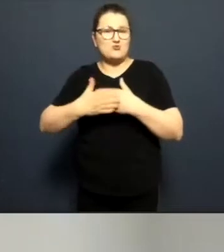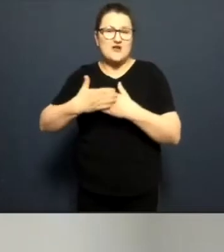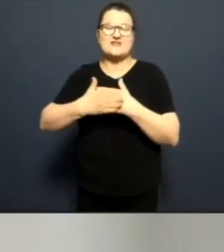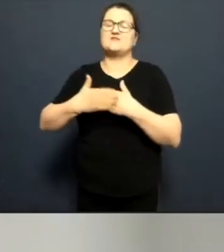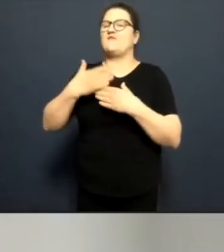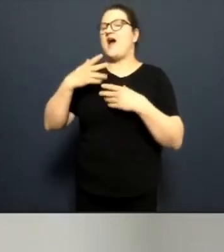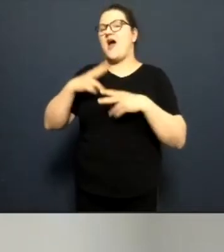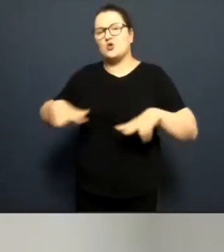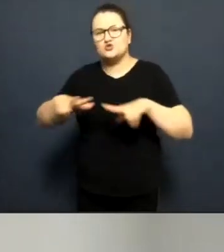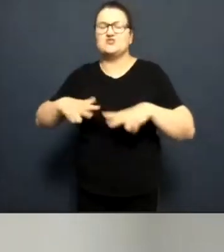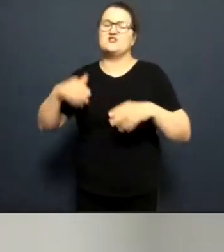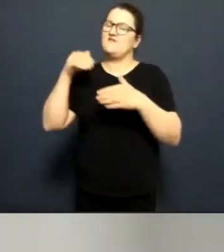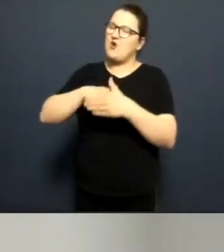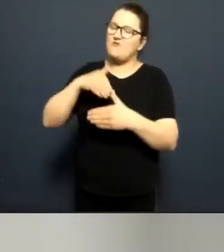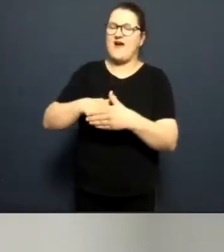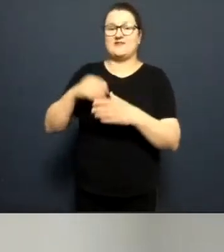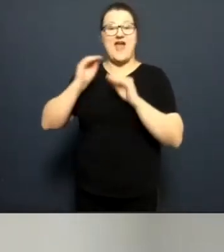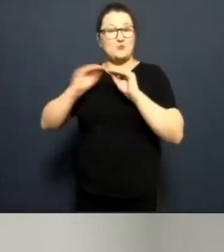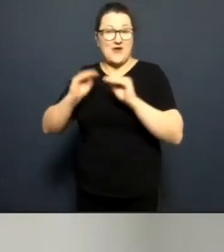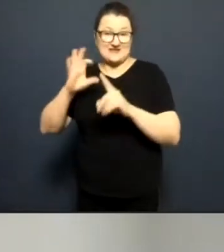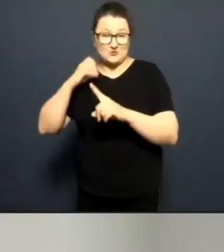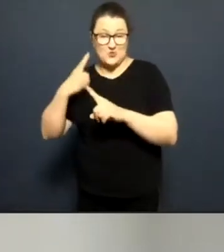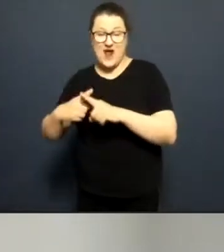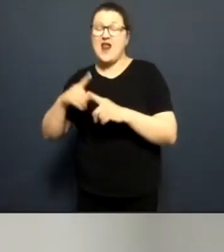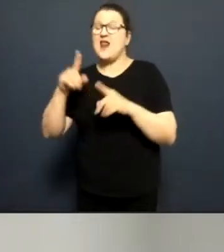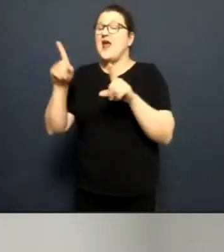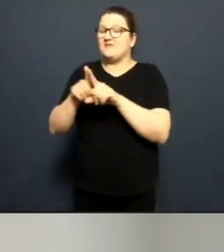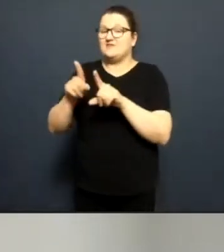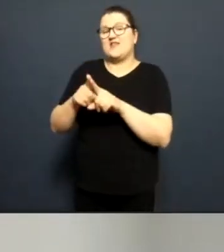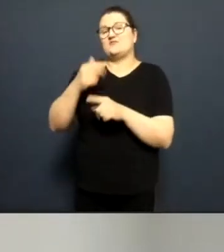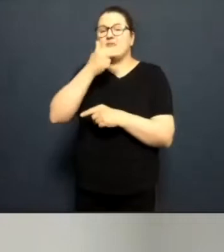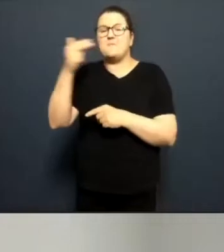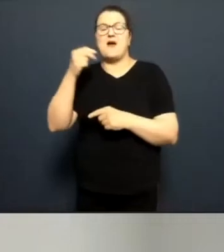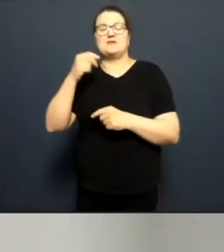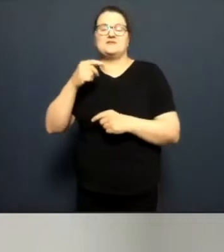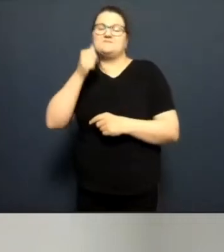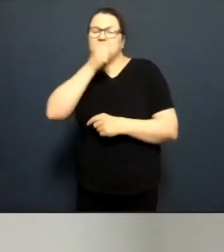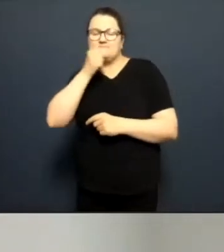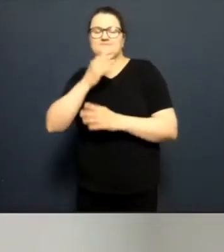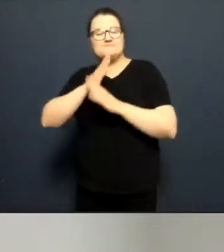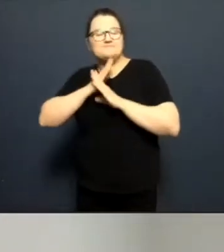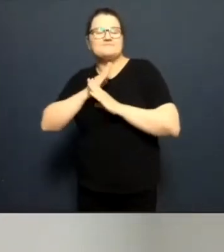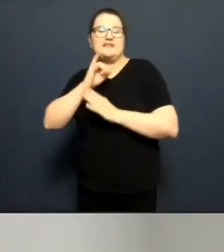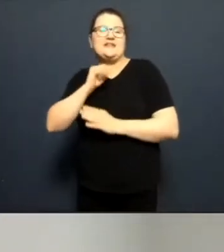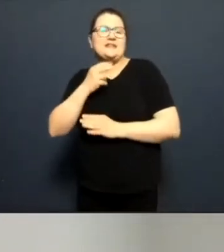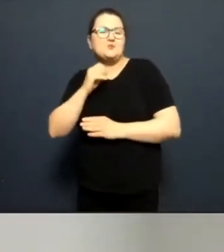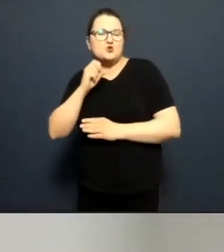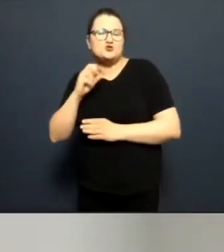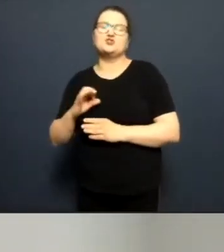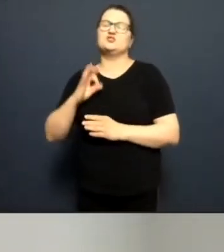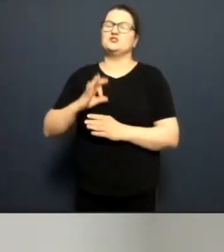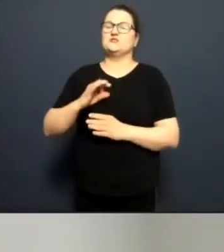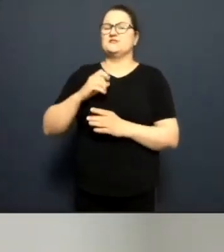wychowania i edukacji seksualnej oraz zagadnieniami intymności, cielesności i seksualności w